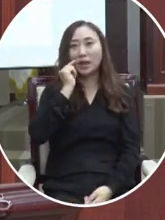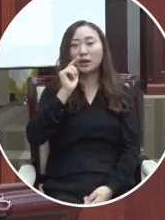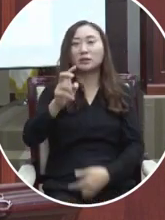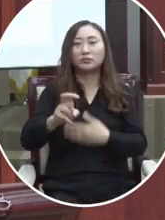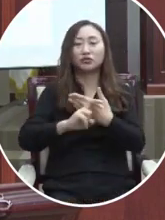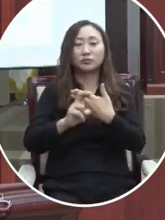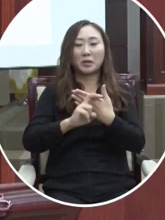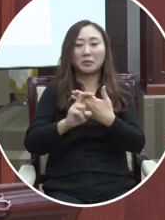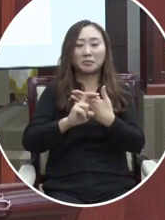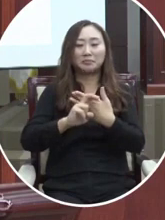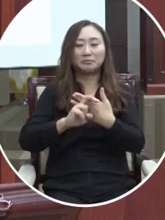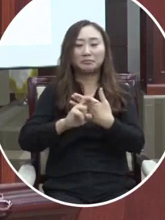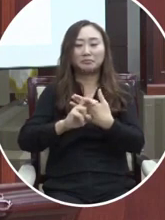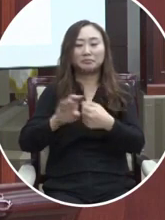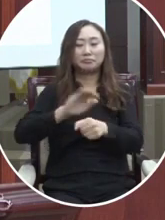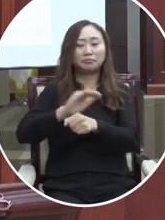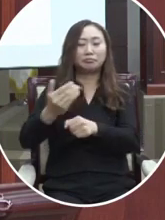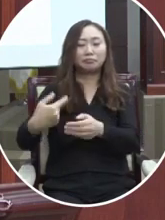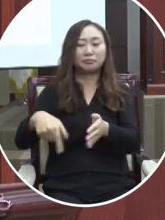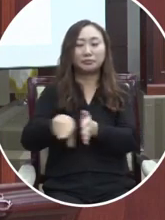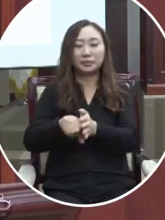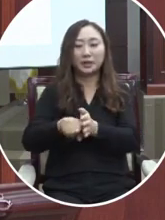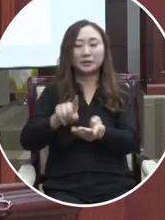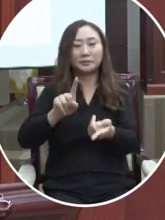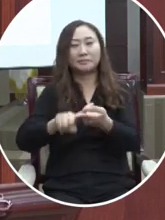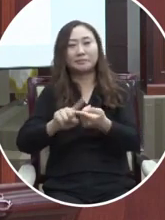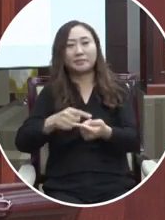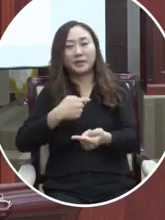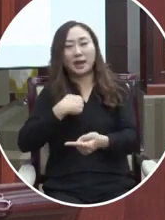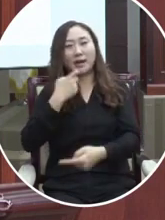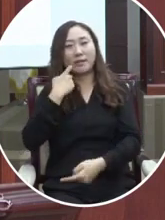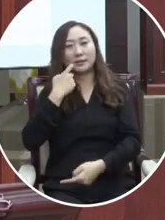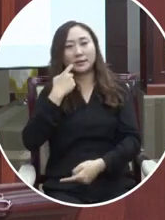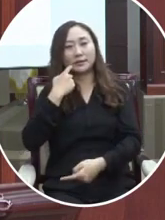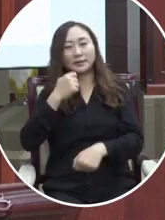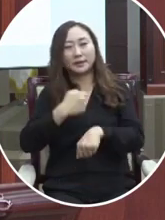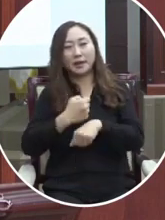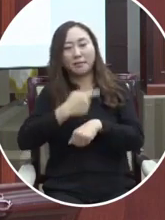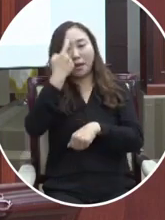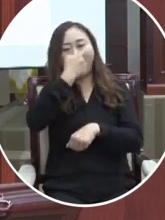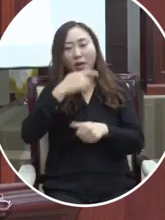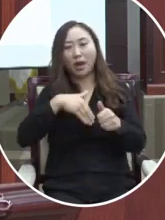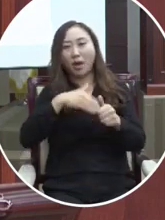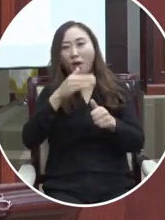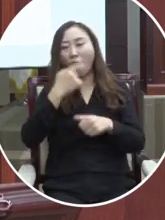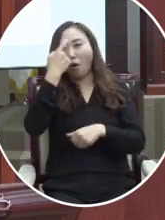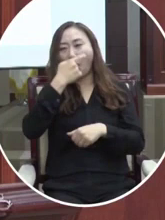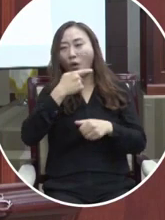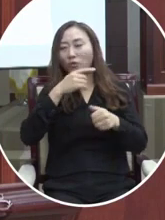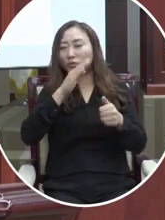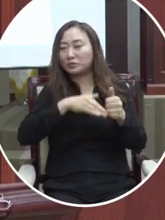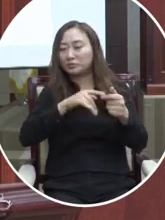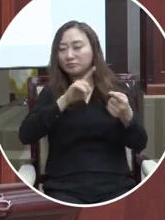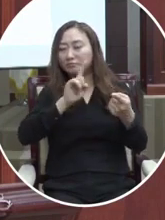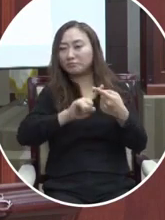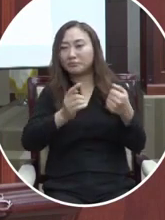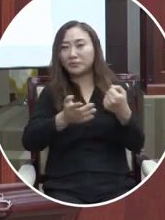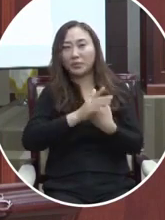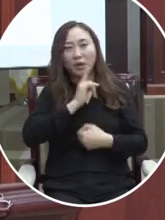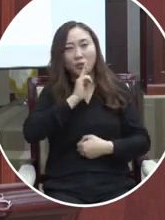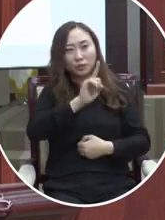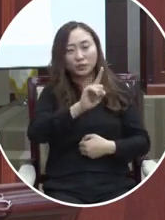피노파밀리아의 불법을 돕고자 사법권을 남용해 본 의원을 허위사실 적시에 의한 명예훼손으로 고소한